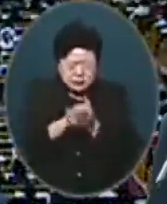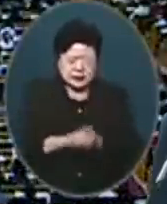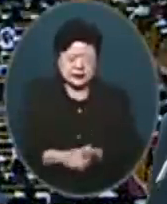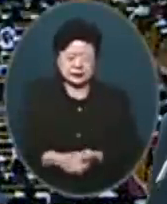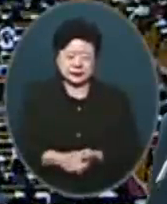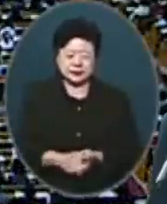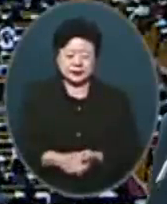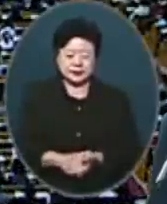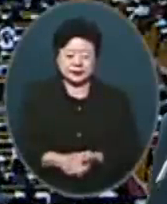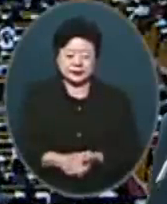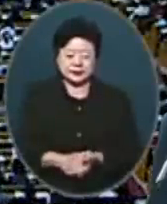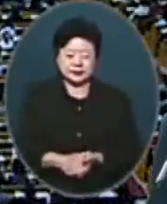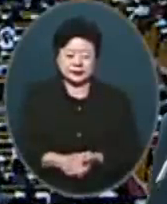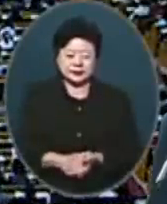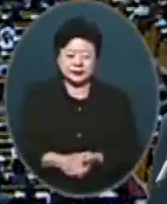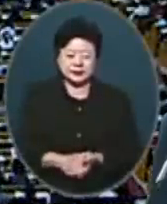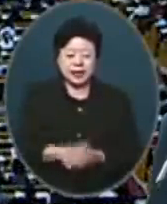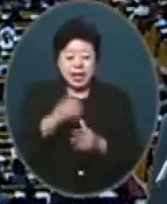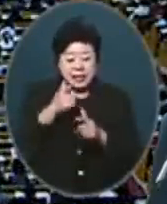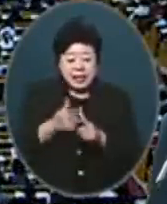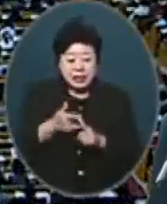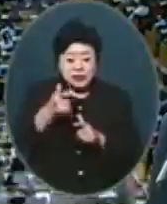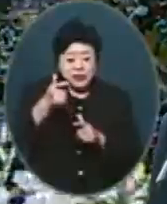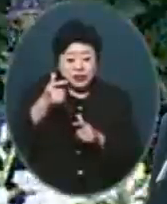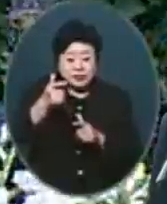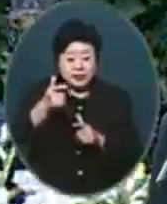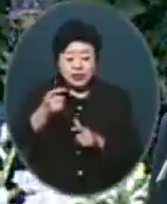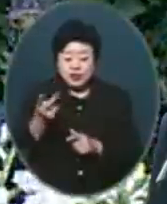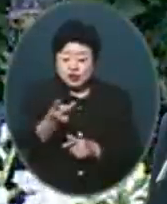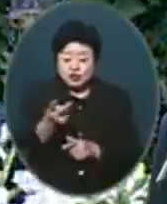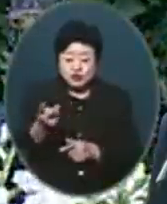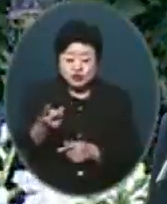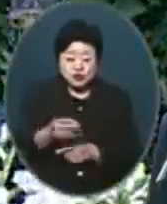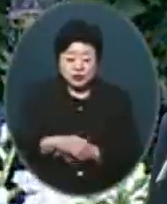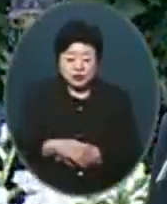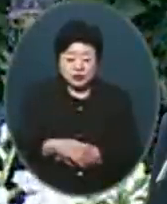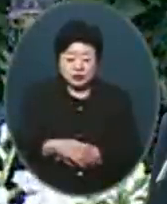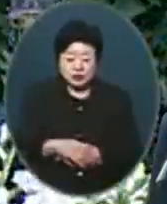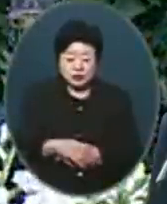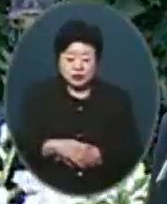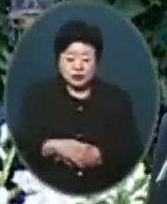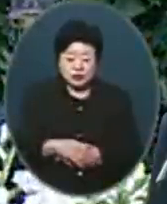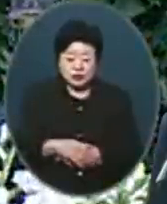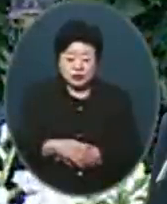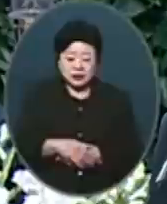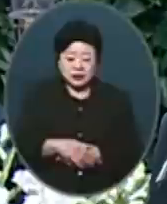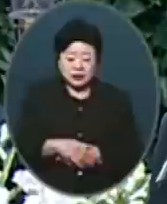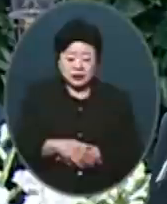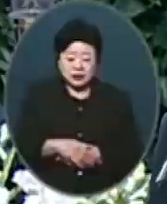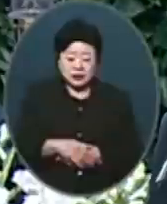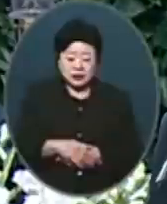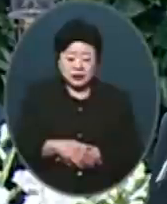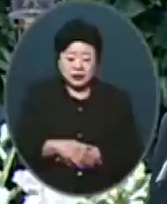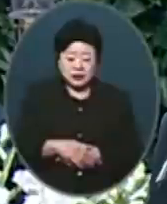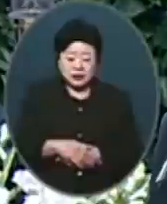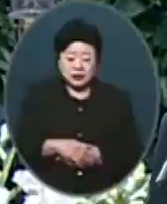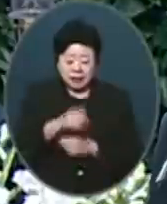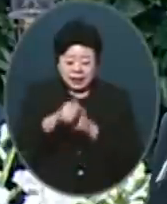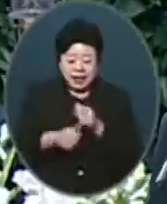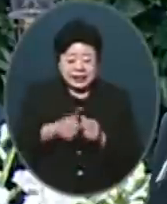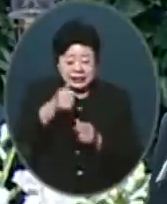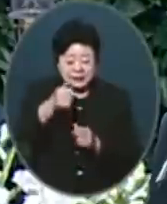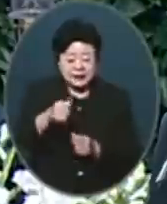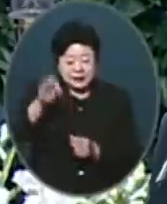흘리면서 기도를 했습니다. 예수님의 비유를 듣던 청중들은 모두